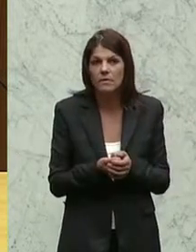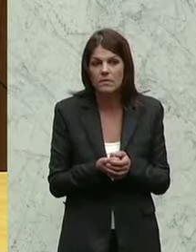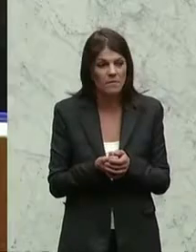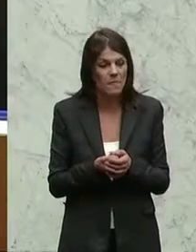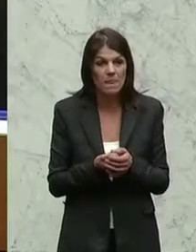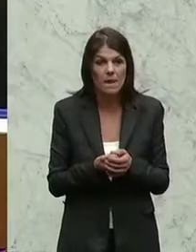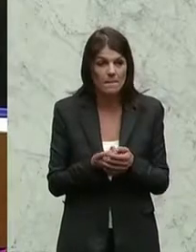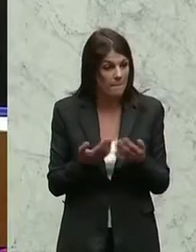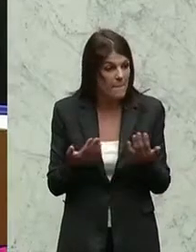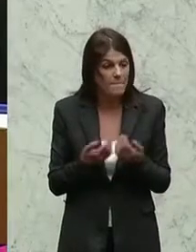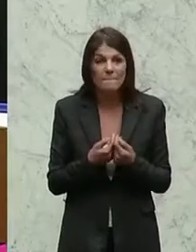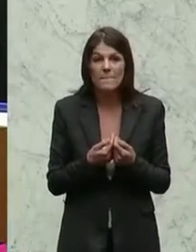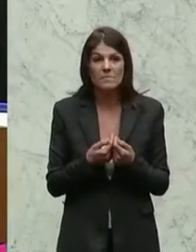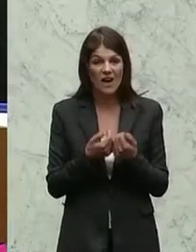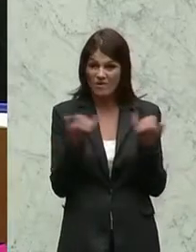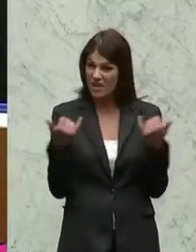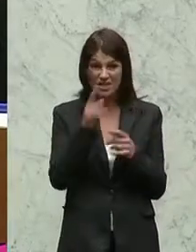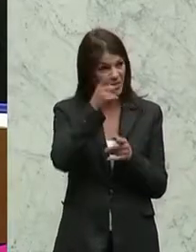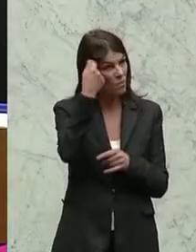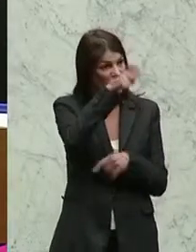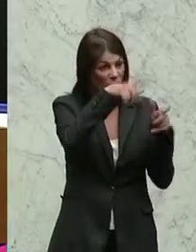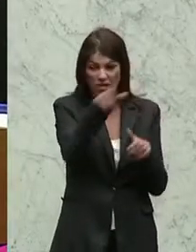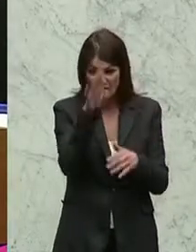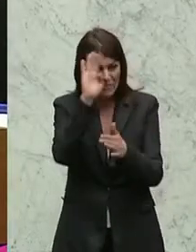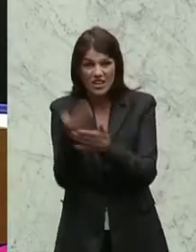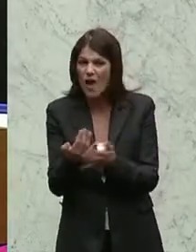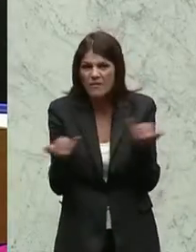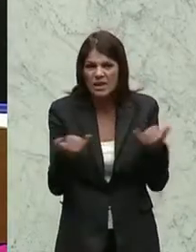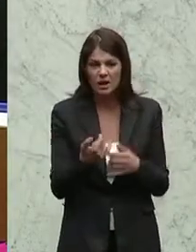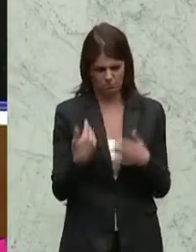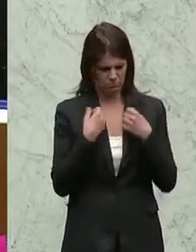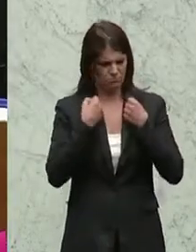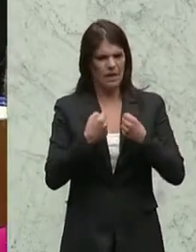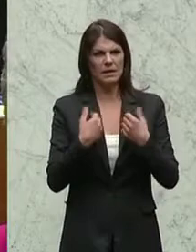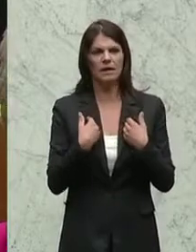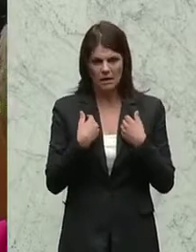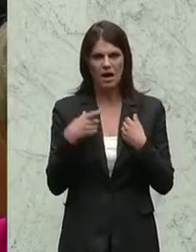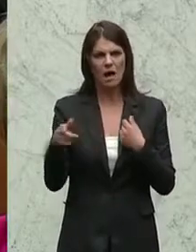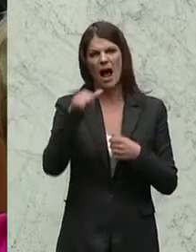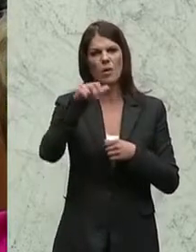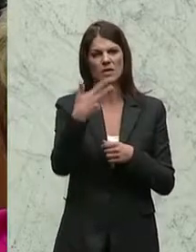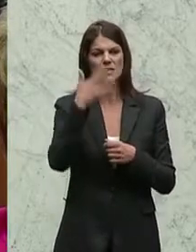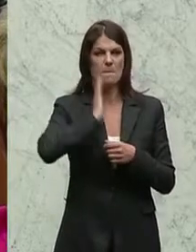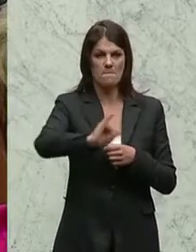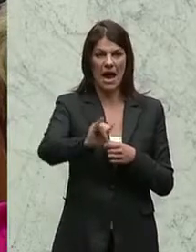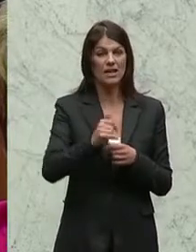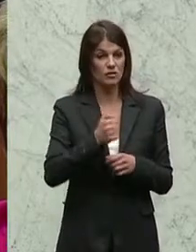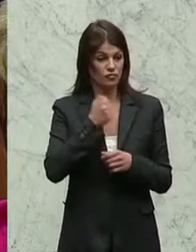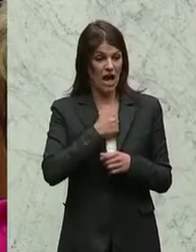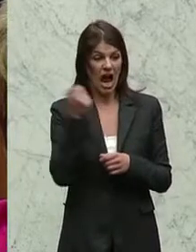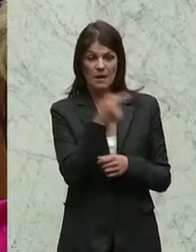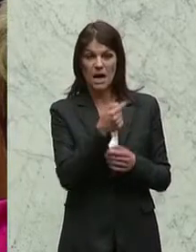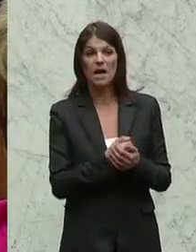Wie soll euch die Bevölkerung nicht noch vertrauen? Also mich, ich bin fest überzeugt davon, dass ihr am 31. Mai in der Steiermark